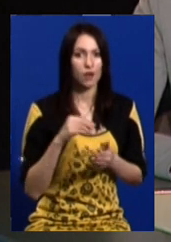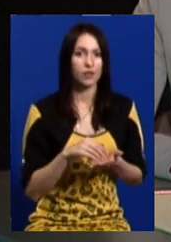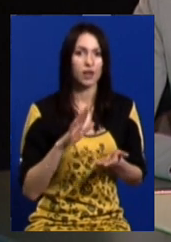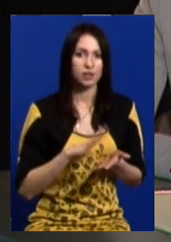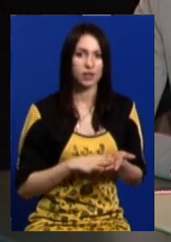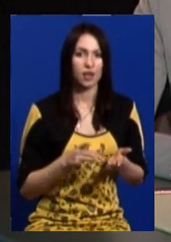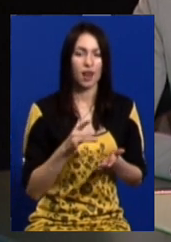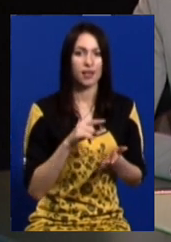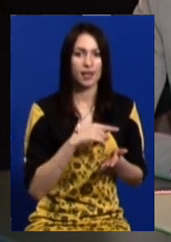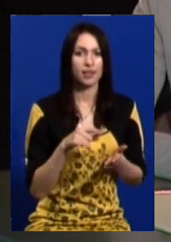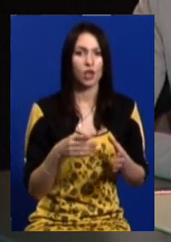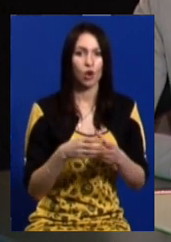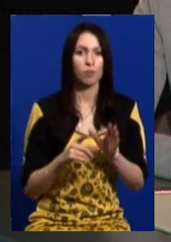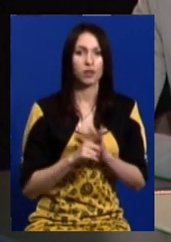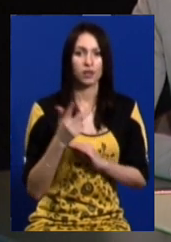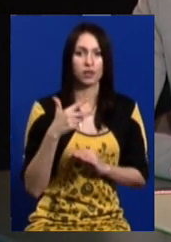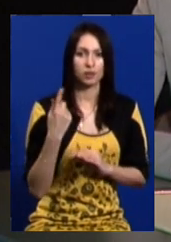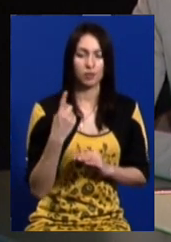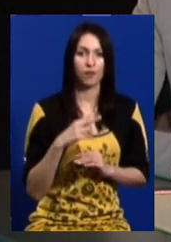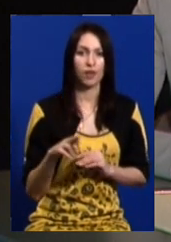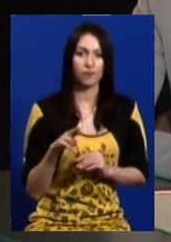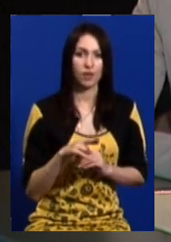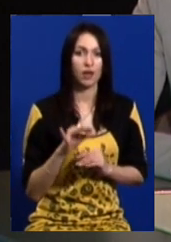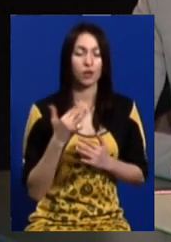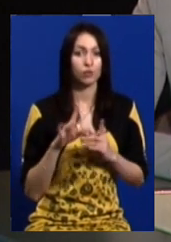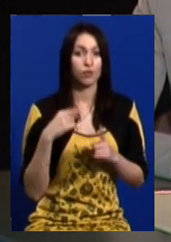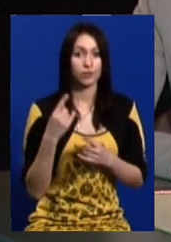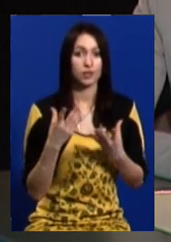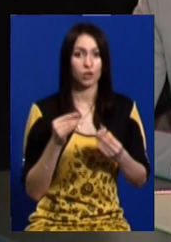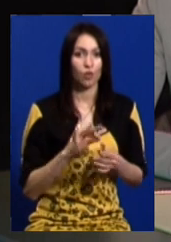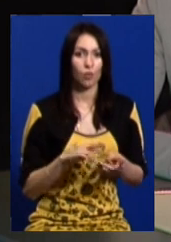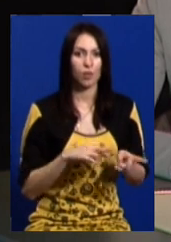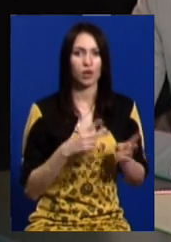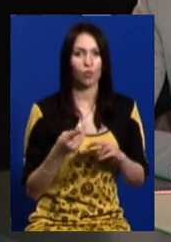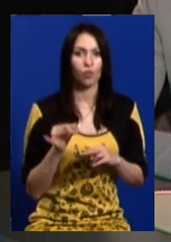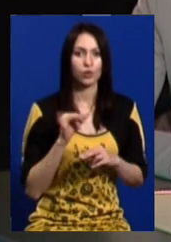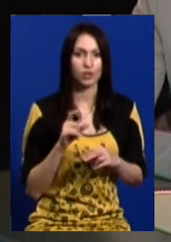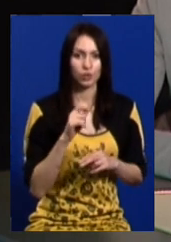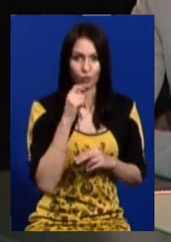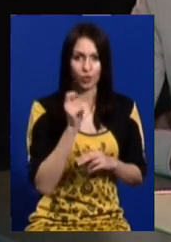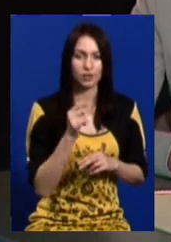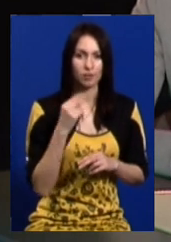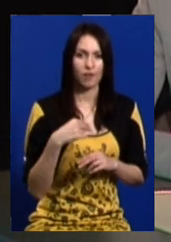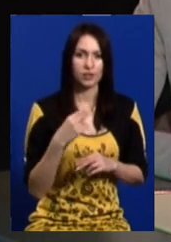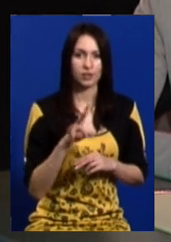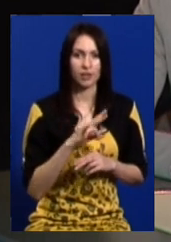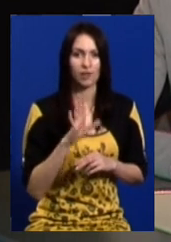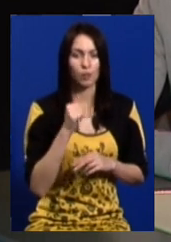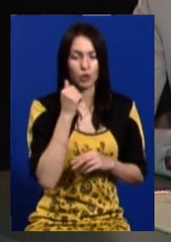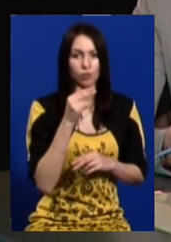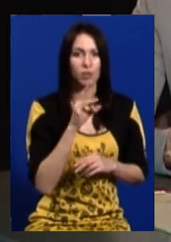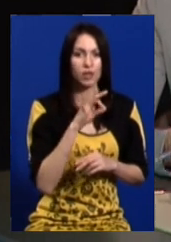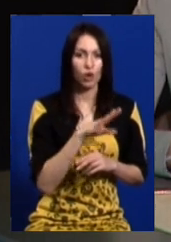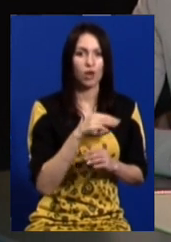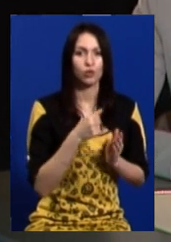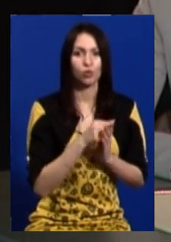релігійних громад, набув чинності 31 січня. І вже наступного дня про перехід з Української православної церкви Московського патріархату